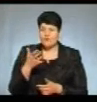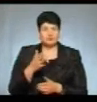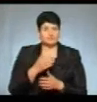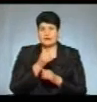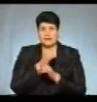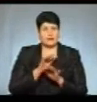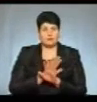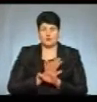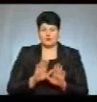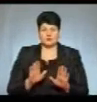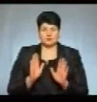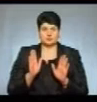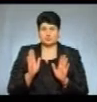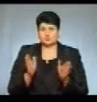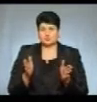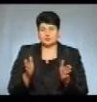може бути